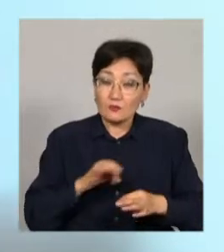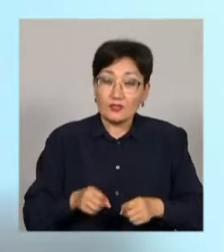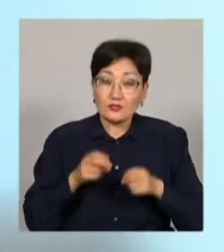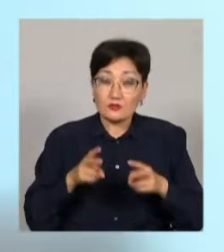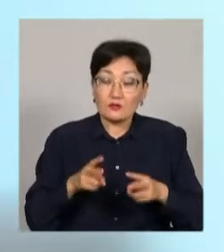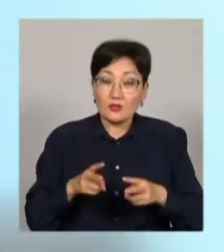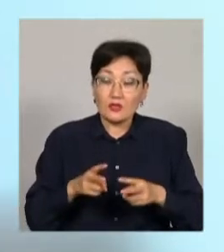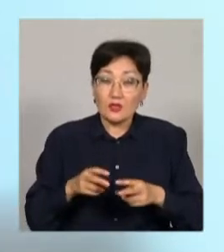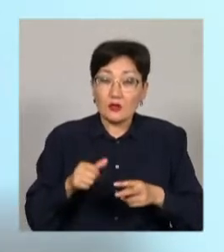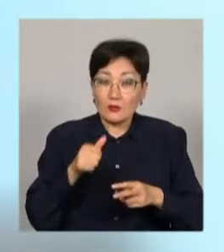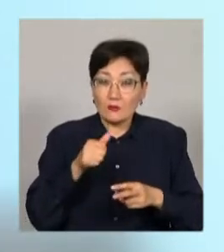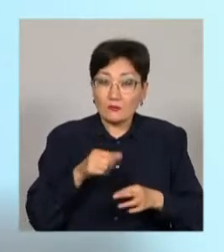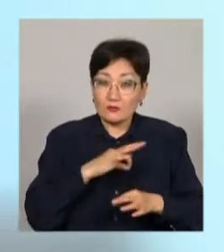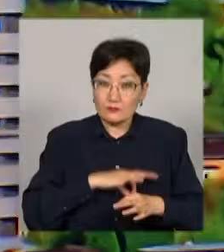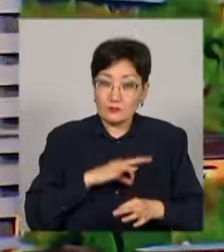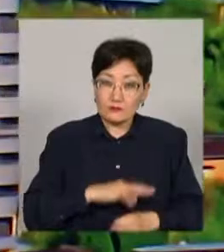в эксплуатации.